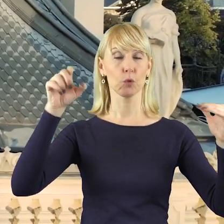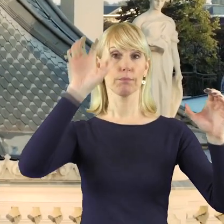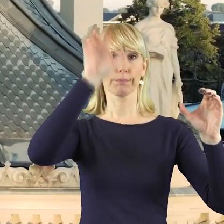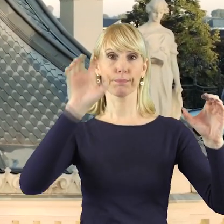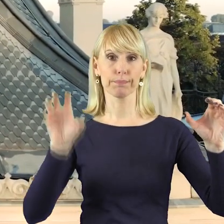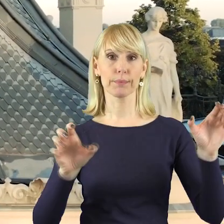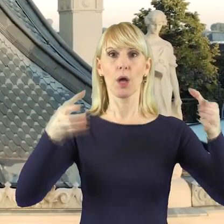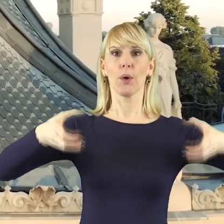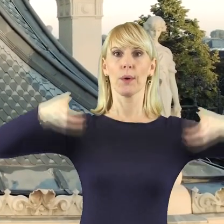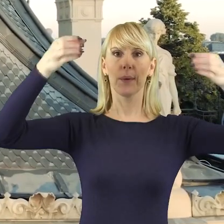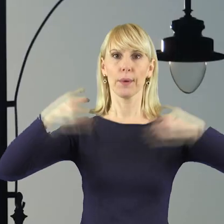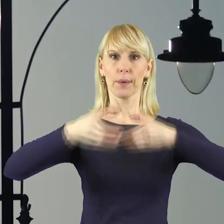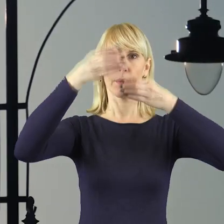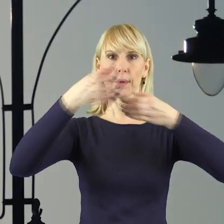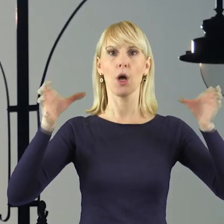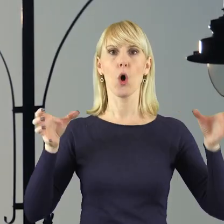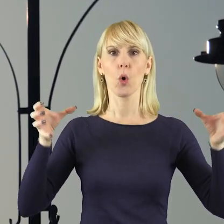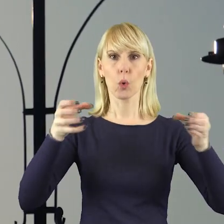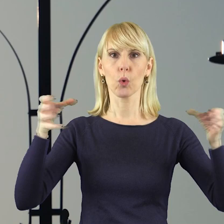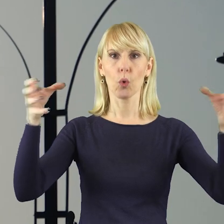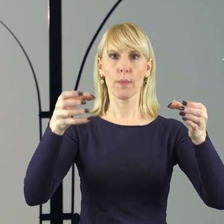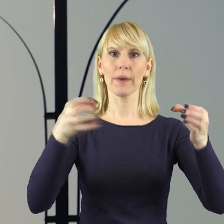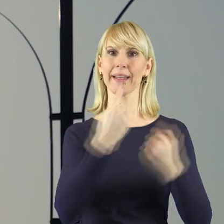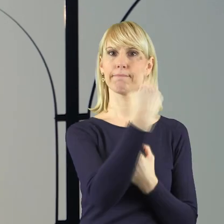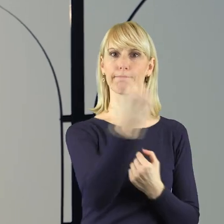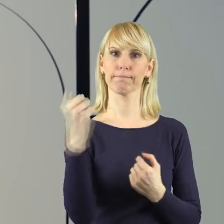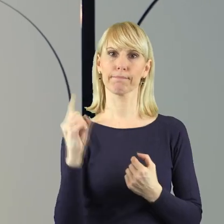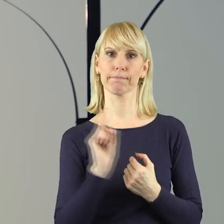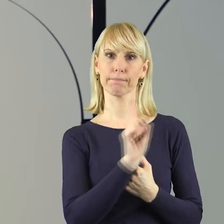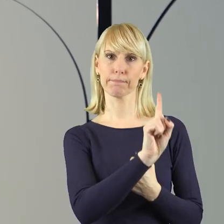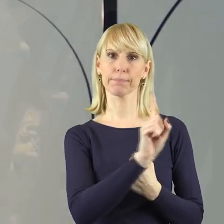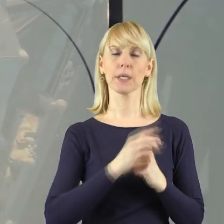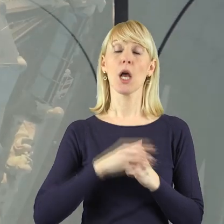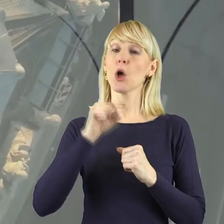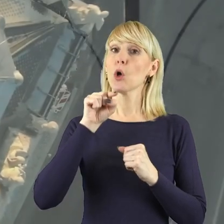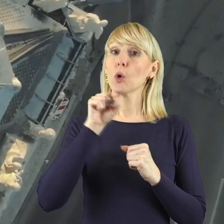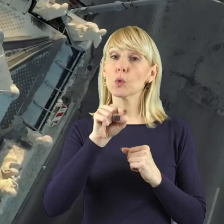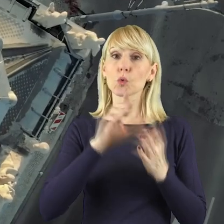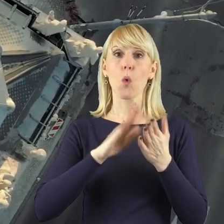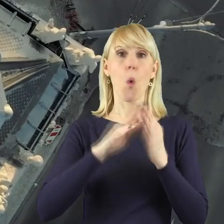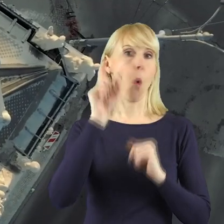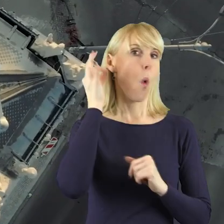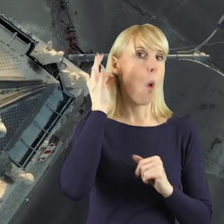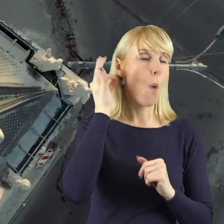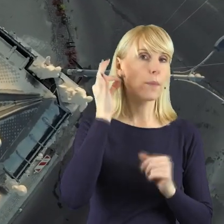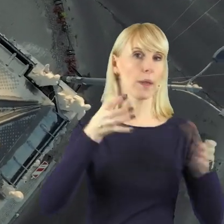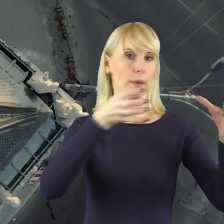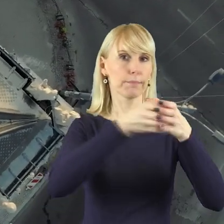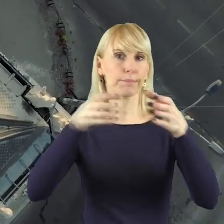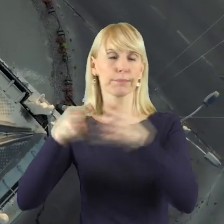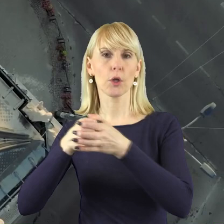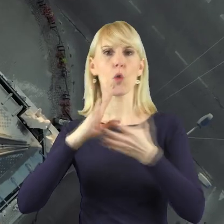zarówno posągi zestawione w grupy, jak i pojedyncze figury. Grupy złożone z trzech postaci kobiecych występują w